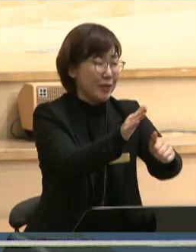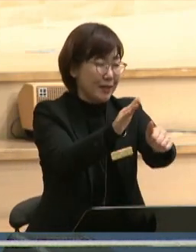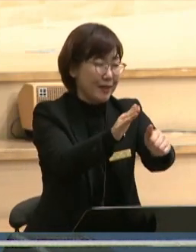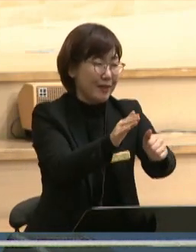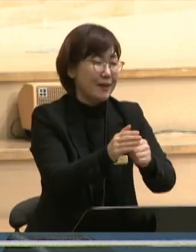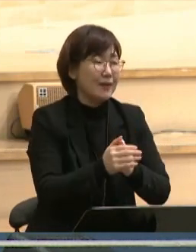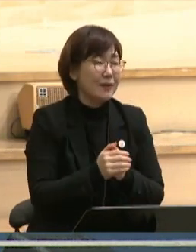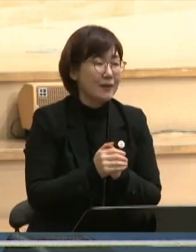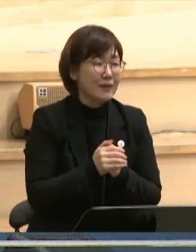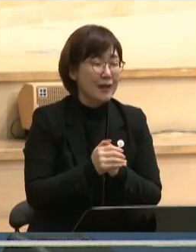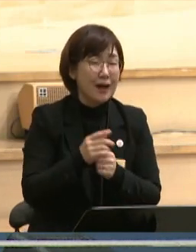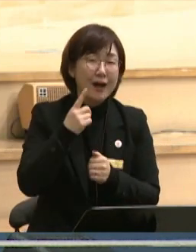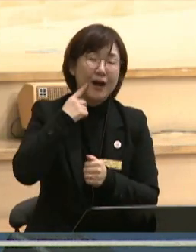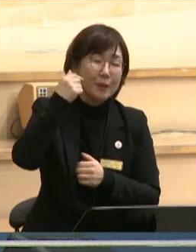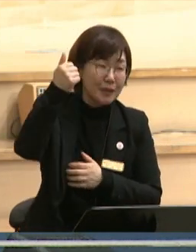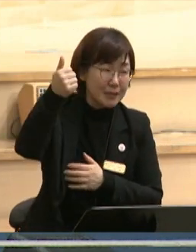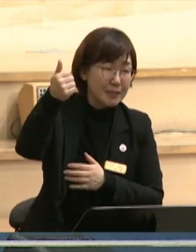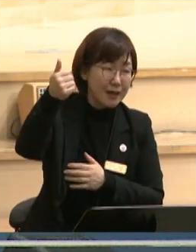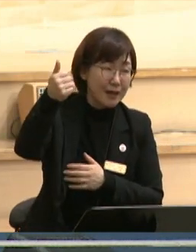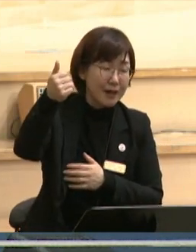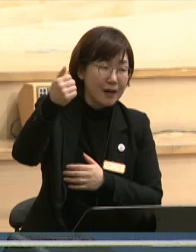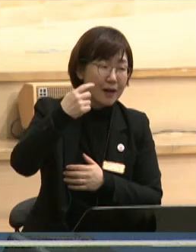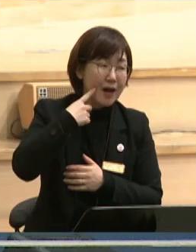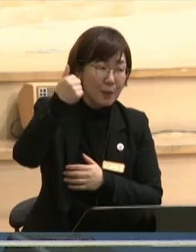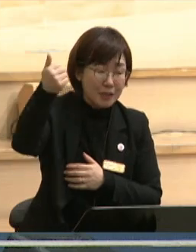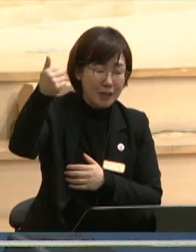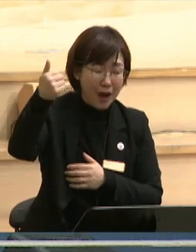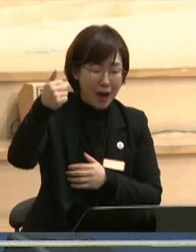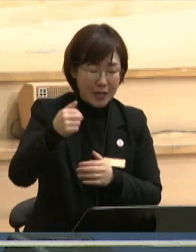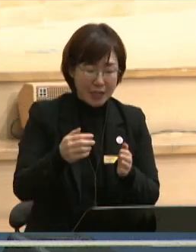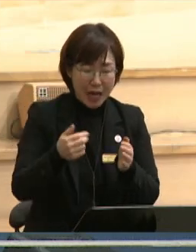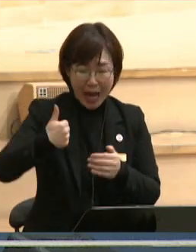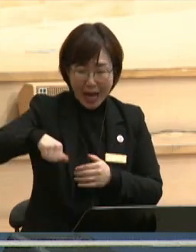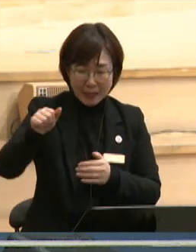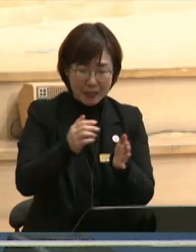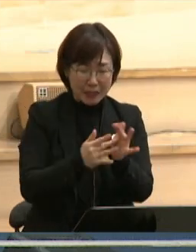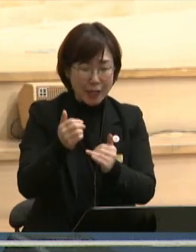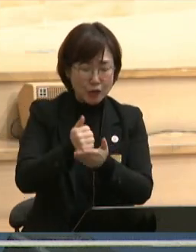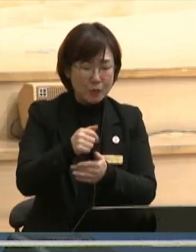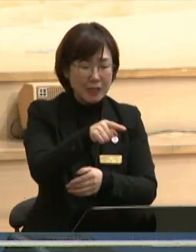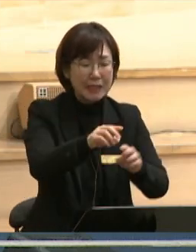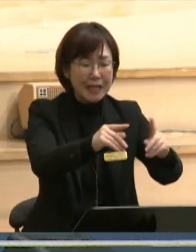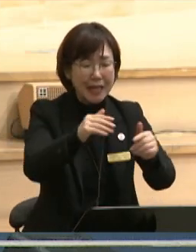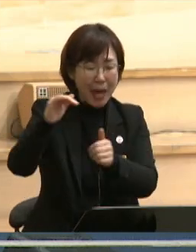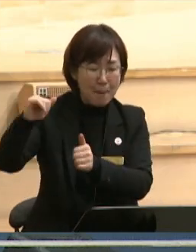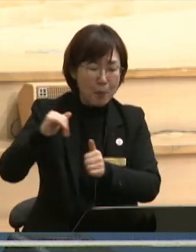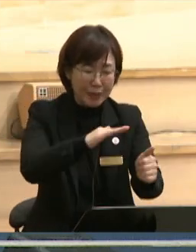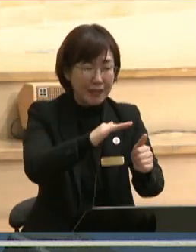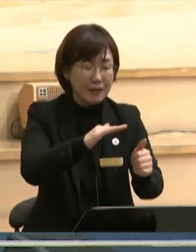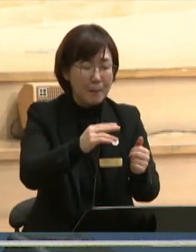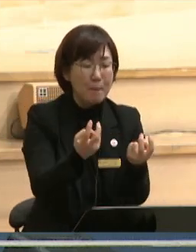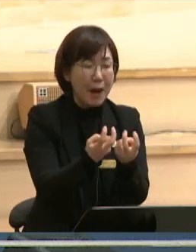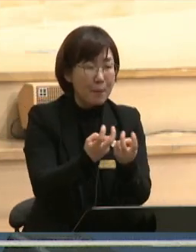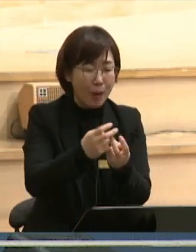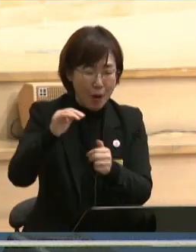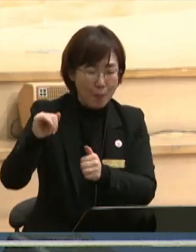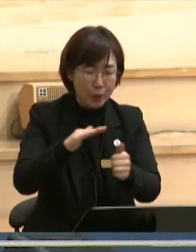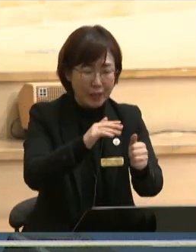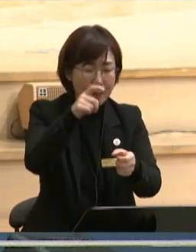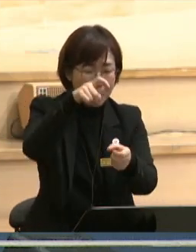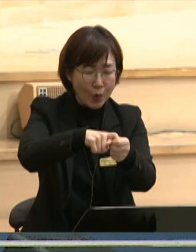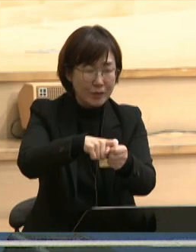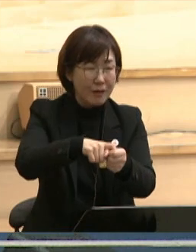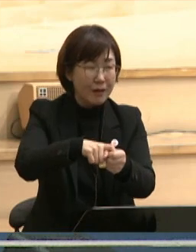아버지께서 예수님의이 땅에 보내시는 그 방법과 목적과 그